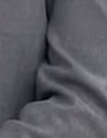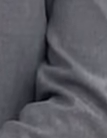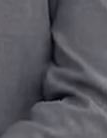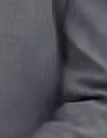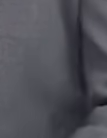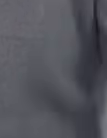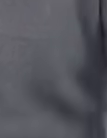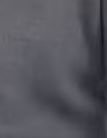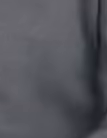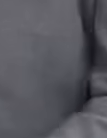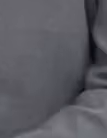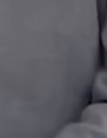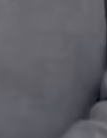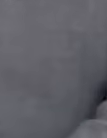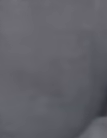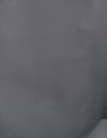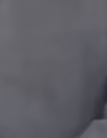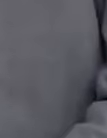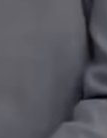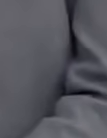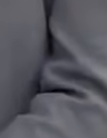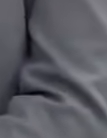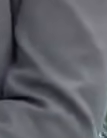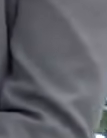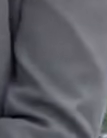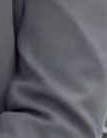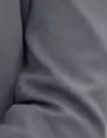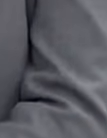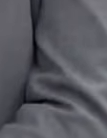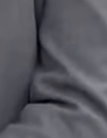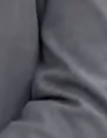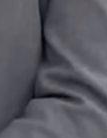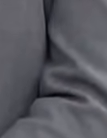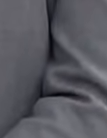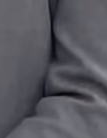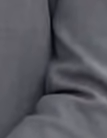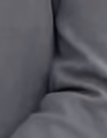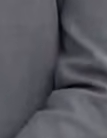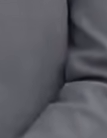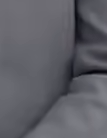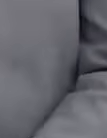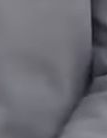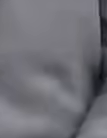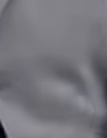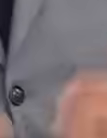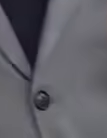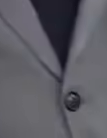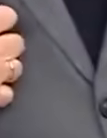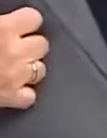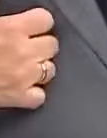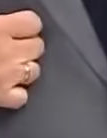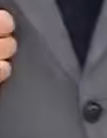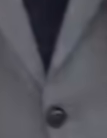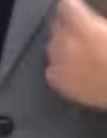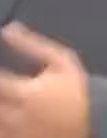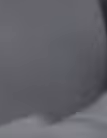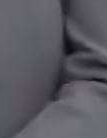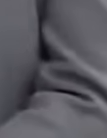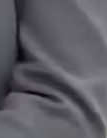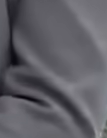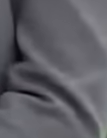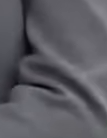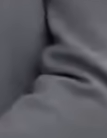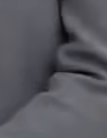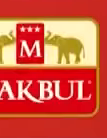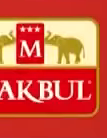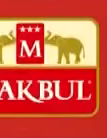bazen. Ne mesela bir tane bize böyle komik bir şey anlatsana. Çok, nasıl anlatayım ya, çok da komik olmuyor ama anlatayım. Zaten bak, komik olmadığım için bıraktım